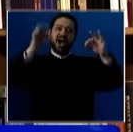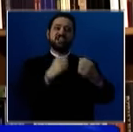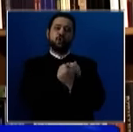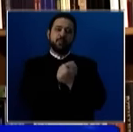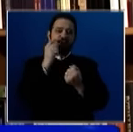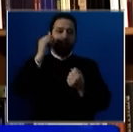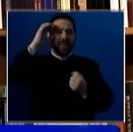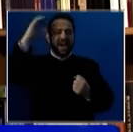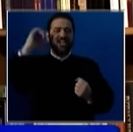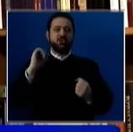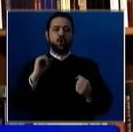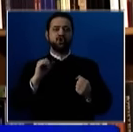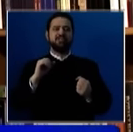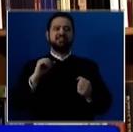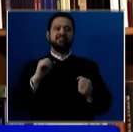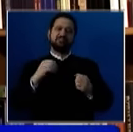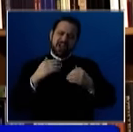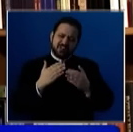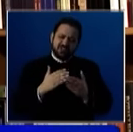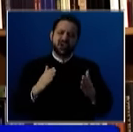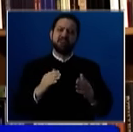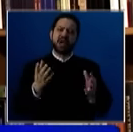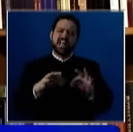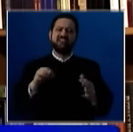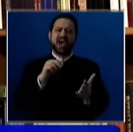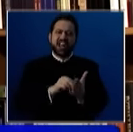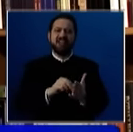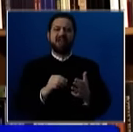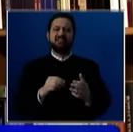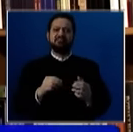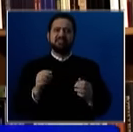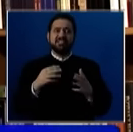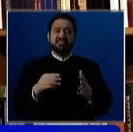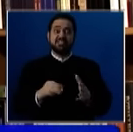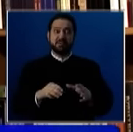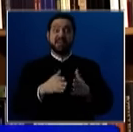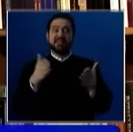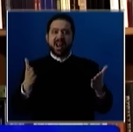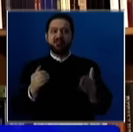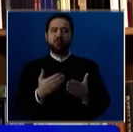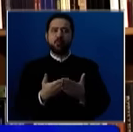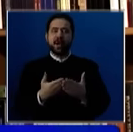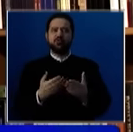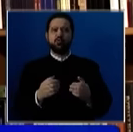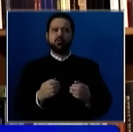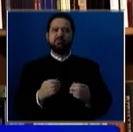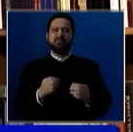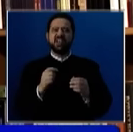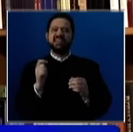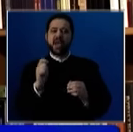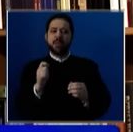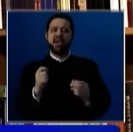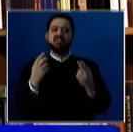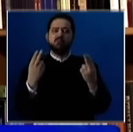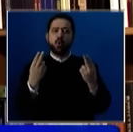Bine v-am regăsit, dragi telespectatori! Încercăm, ca de fiecare dată, să vă stârnim interesul cu teme frumoase, abordări interesante și, la